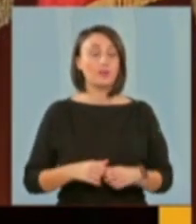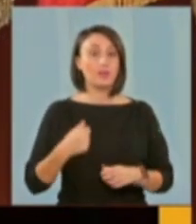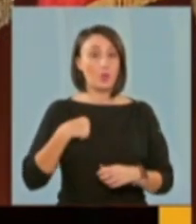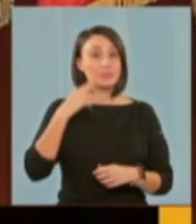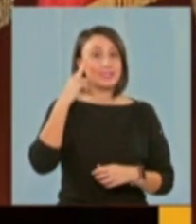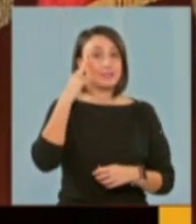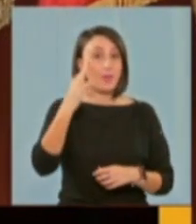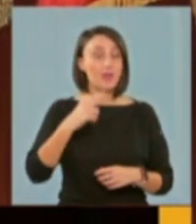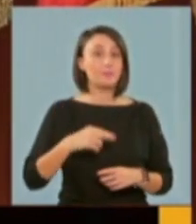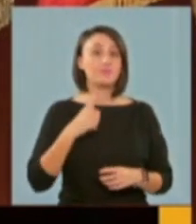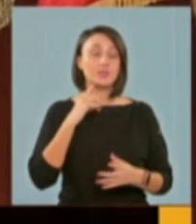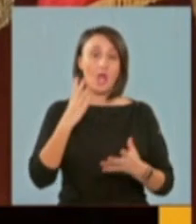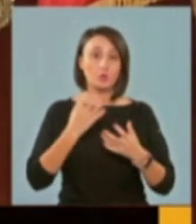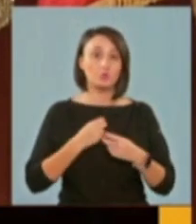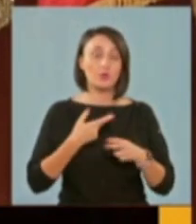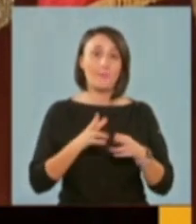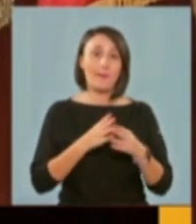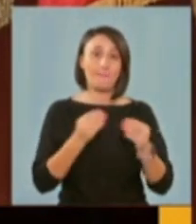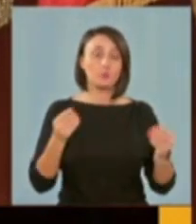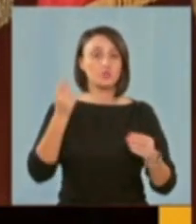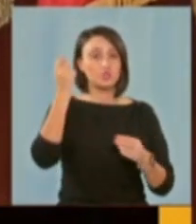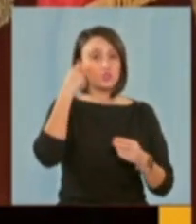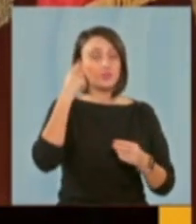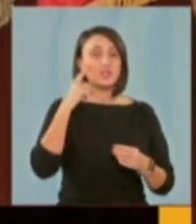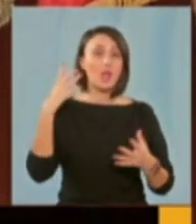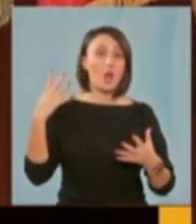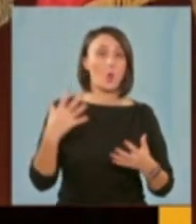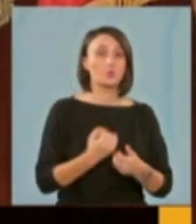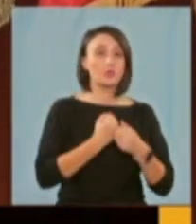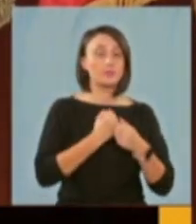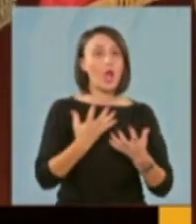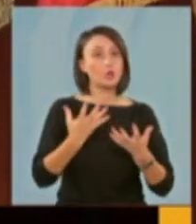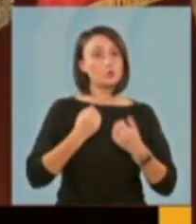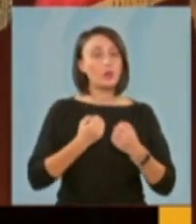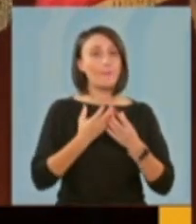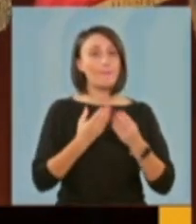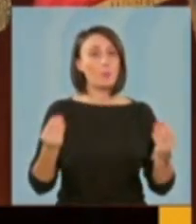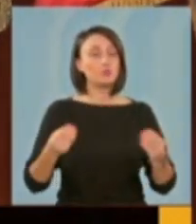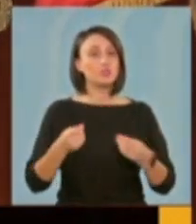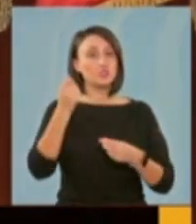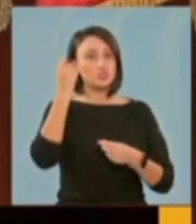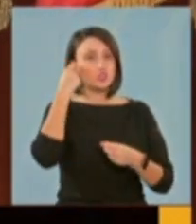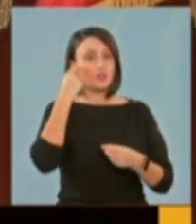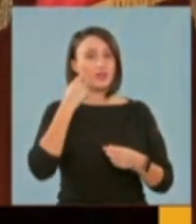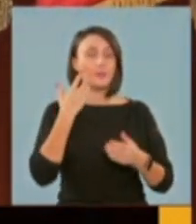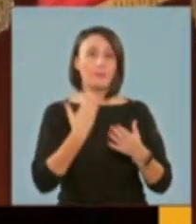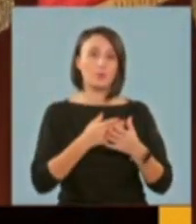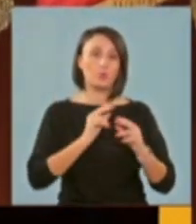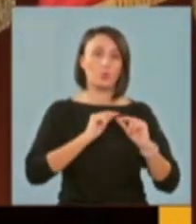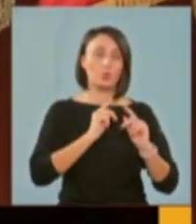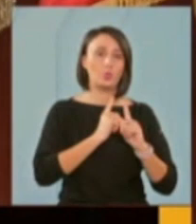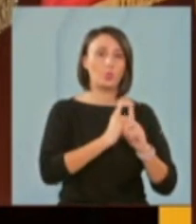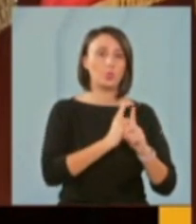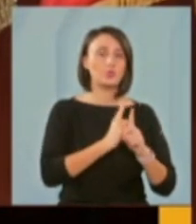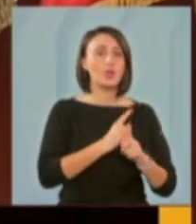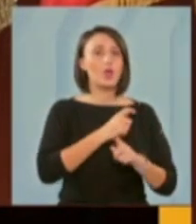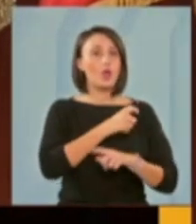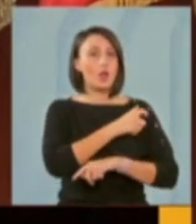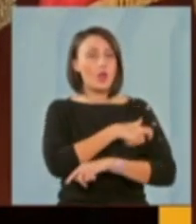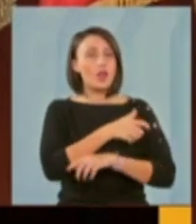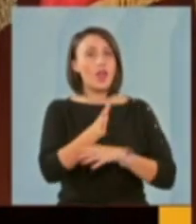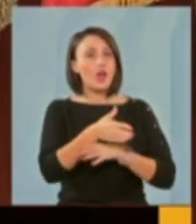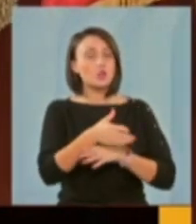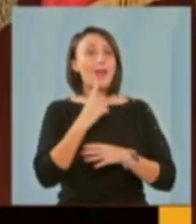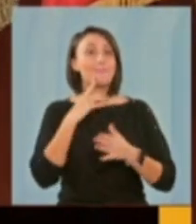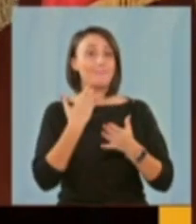Sper să aducem cât mai mulți civili, să reușim să aducem cât mai mulți civili la cursurile Colegiului Național, pentru